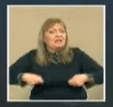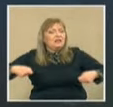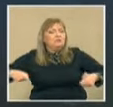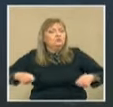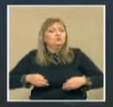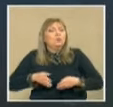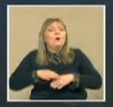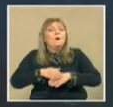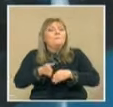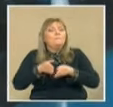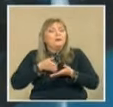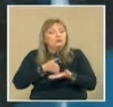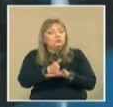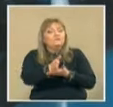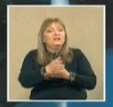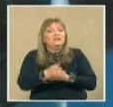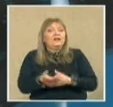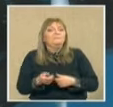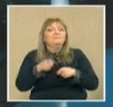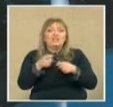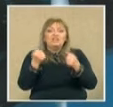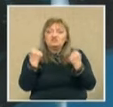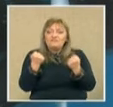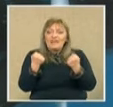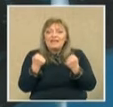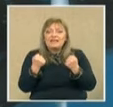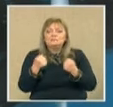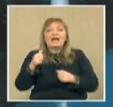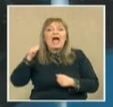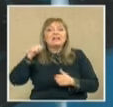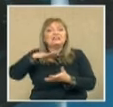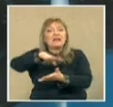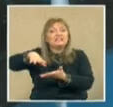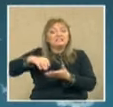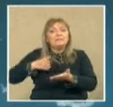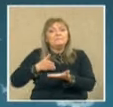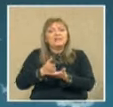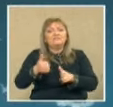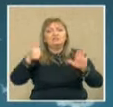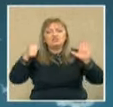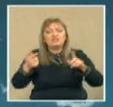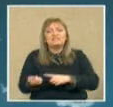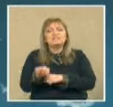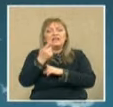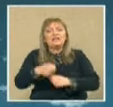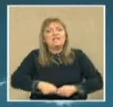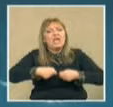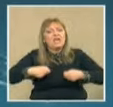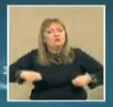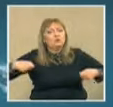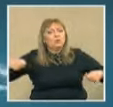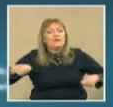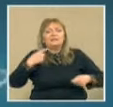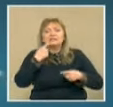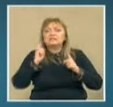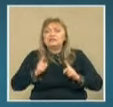историята на животинските видове. Те живеят край Антарктида и минават над 6000 км всяка година, за да родят малките си в тропическите